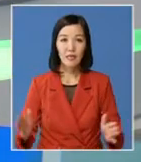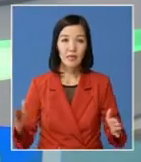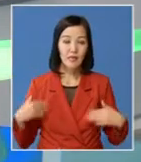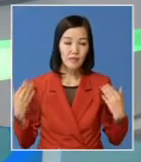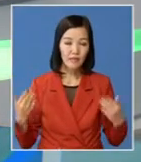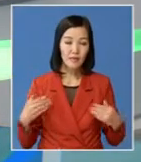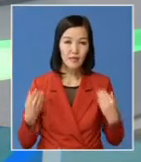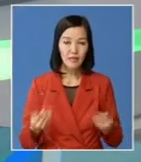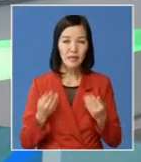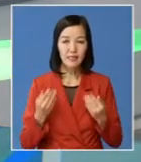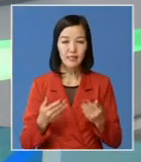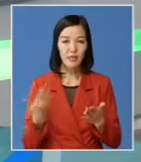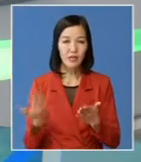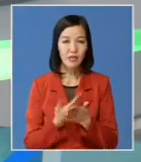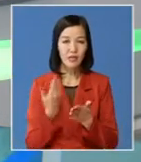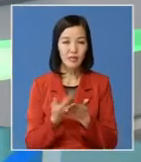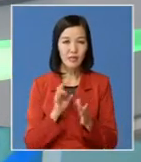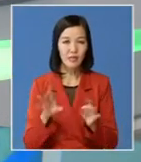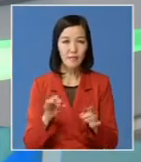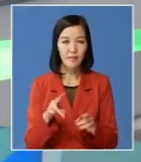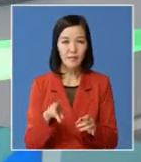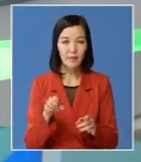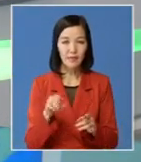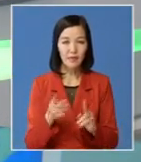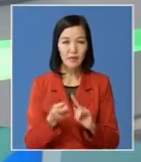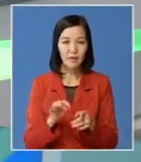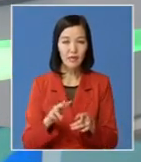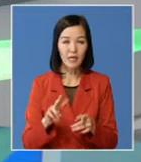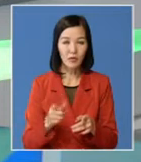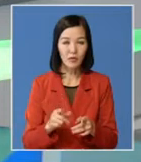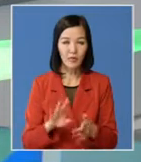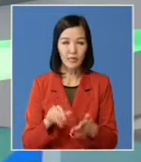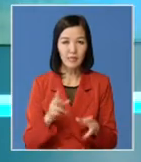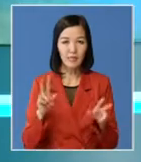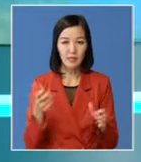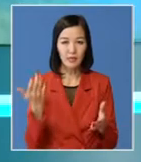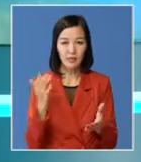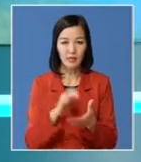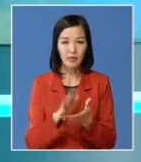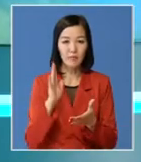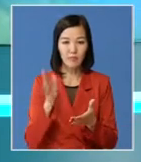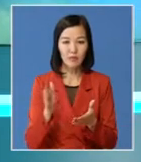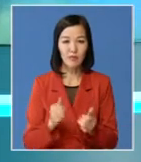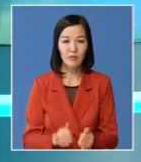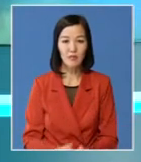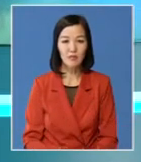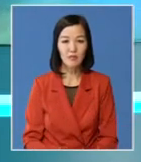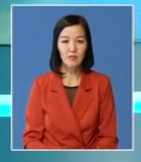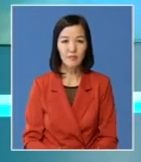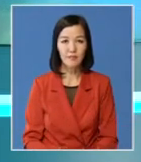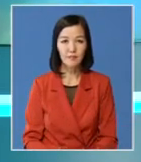Армысыздар, жет орнасында қортынды жаңалықтар. Студияда Мадина Берікқызы, сурдо аудармада Айгүл Жұмашқызы. Алдымен бүгін